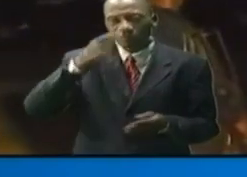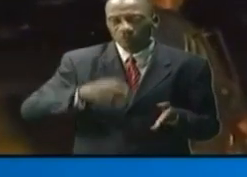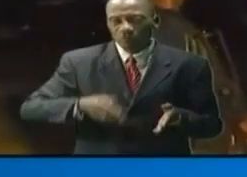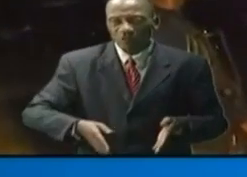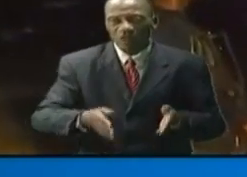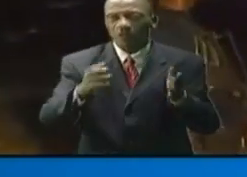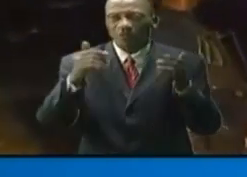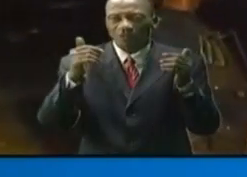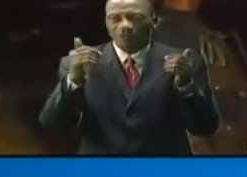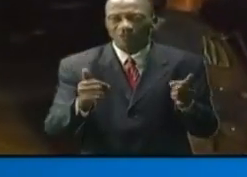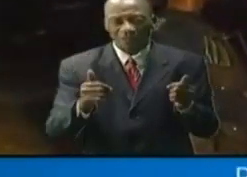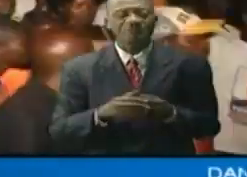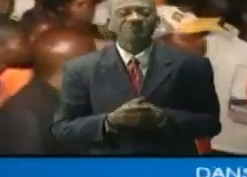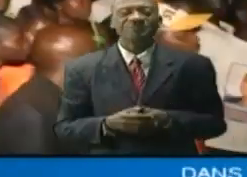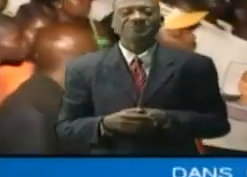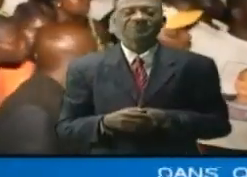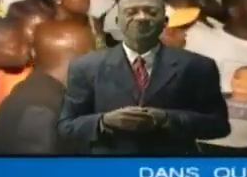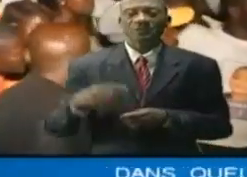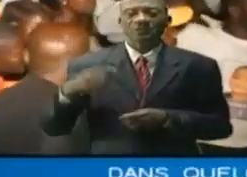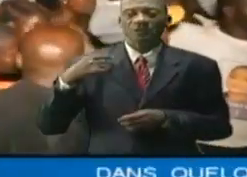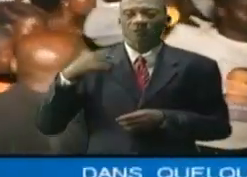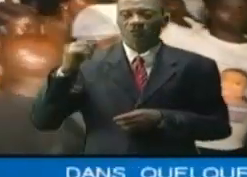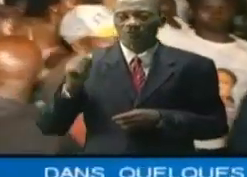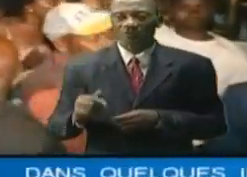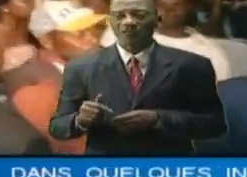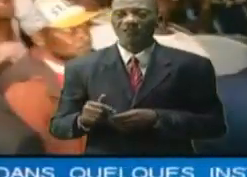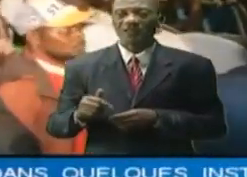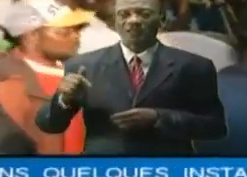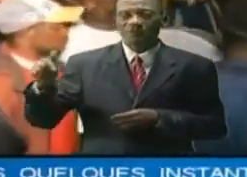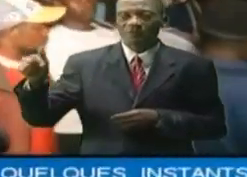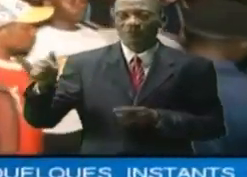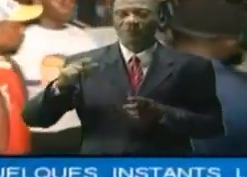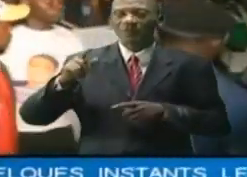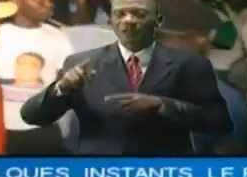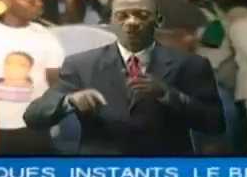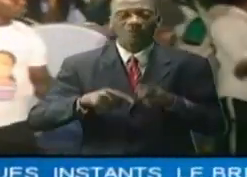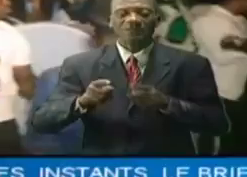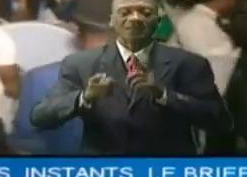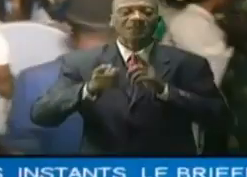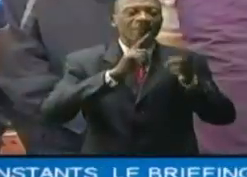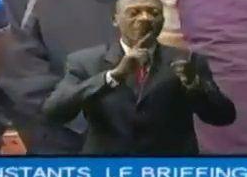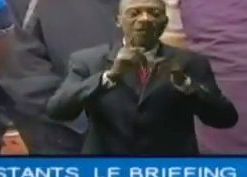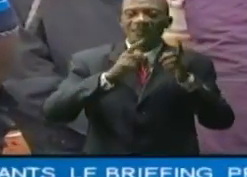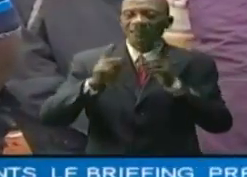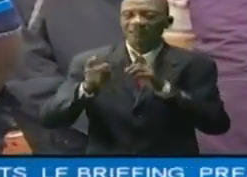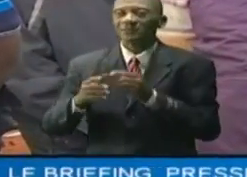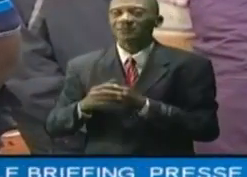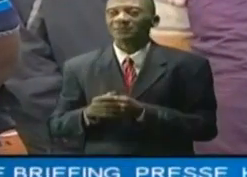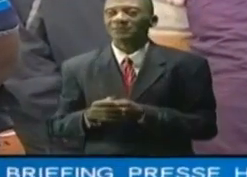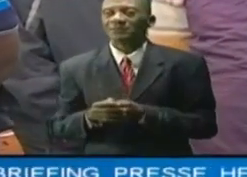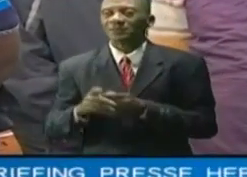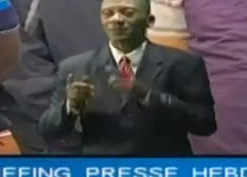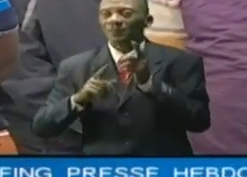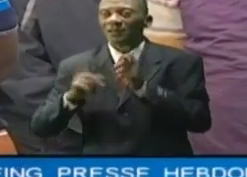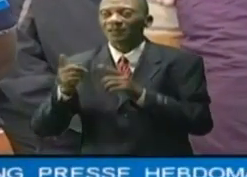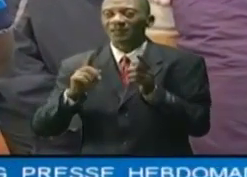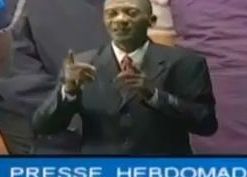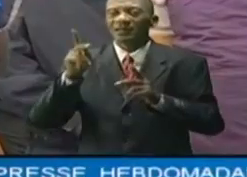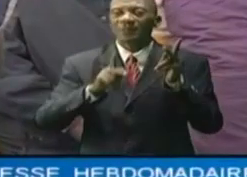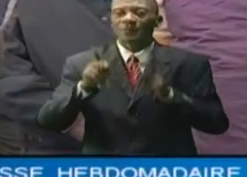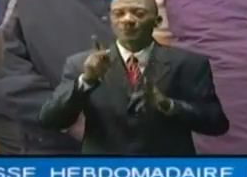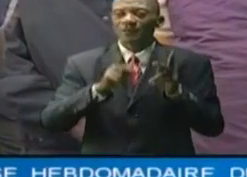gouverneur Jean-Robert Nzanza Bombiti n'a pas manqué de remercier cette foule immense pour son accueil chaleureux. L'état de la route